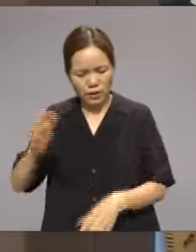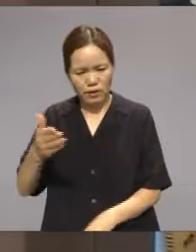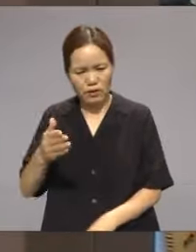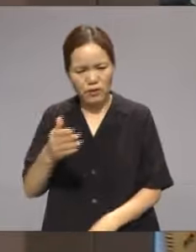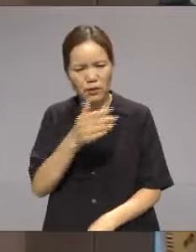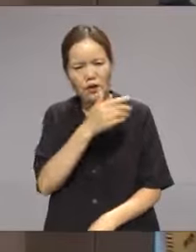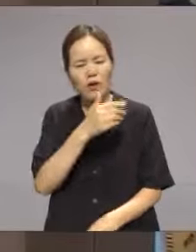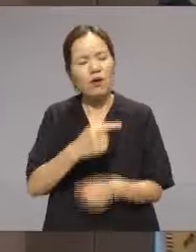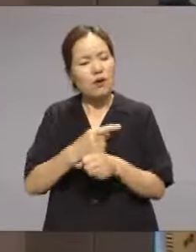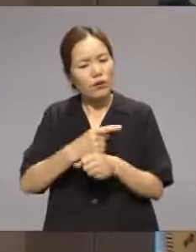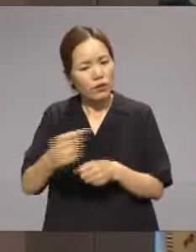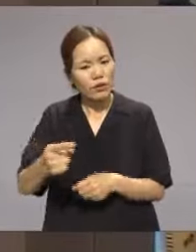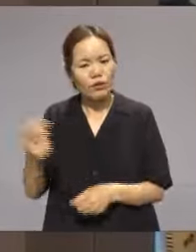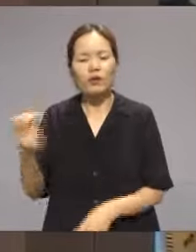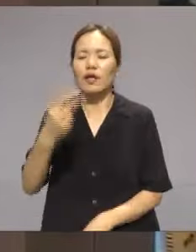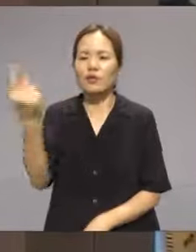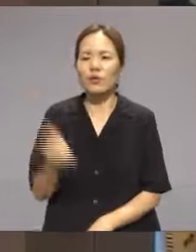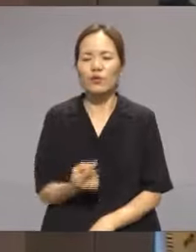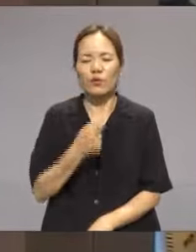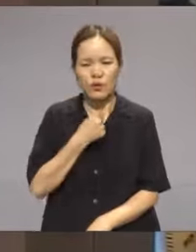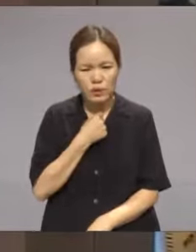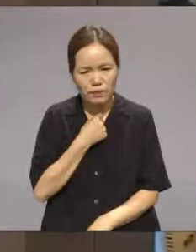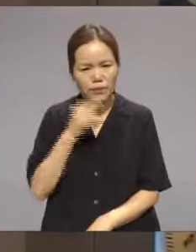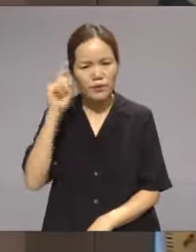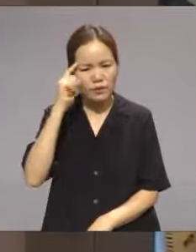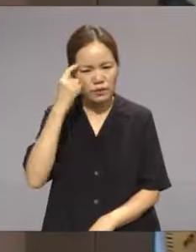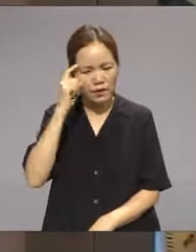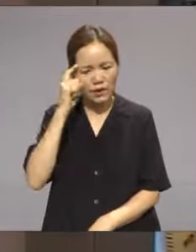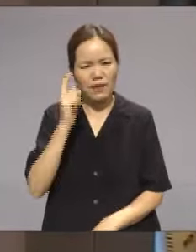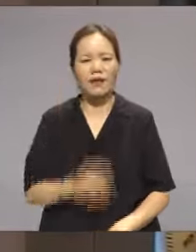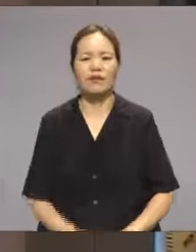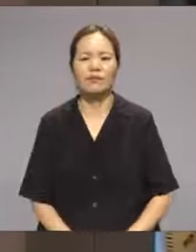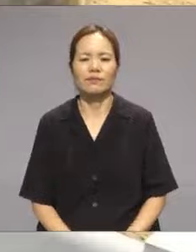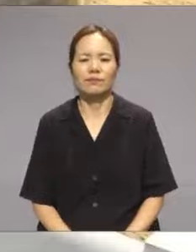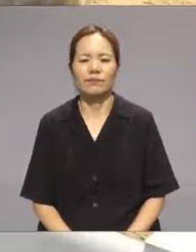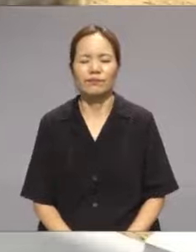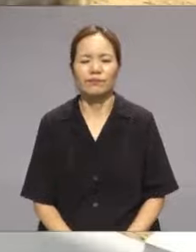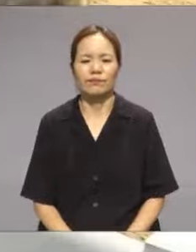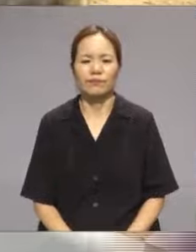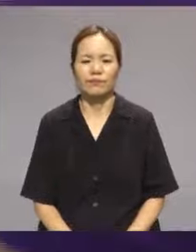같아서 내년에도 또 방문해보고 싶은 그런 생각이 있습니다.